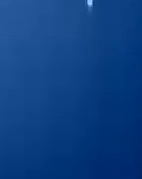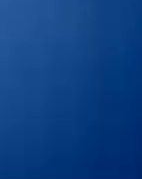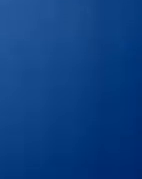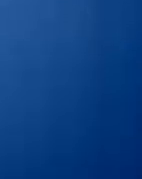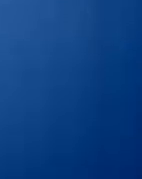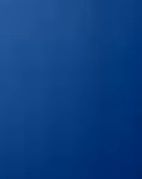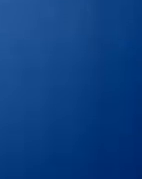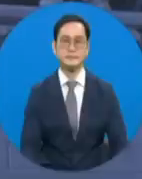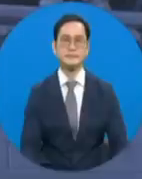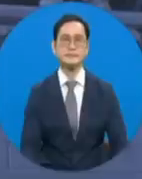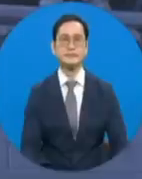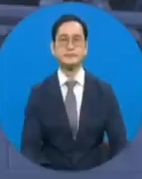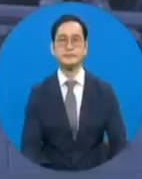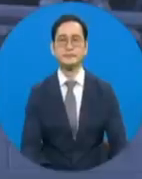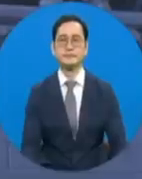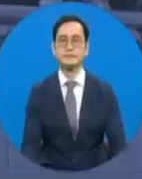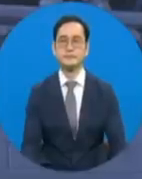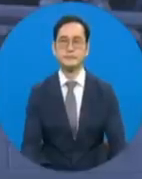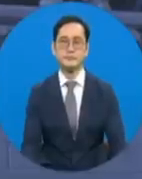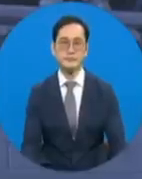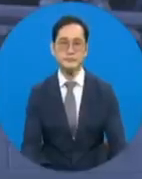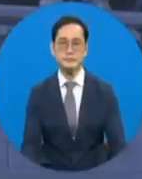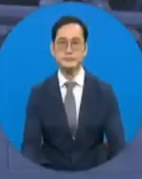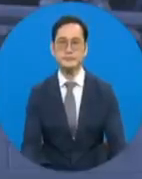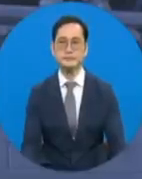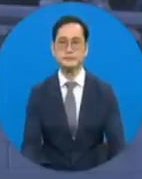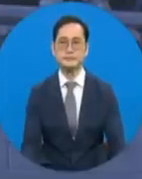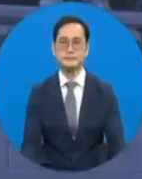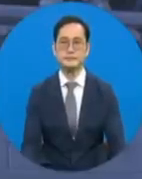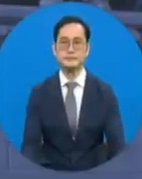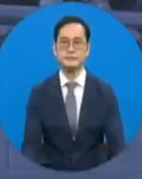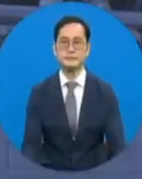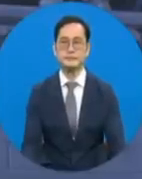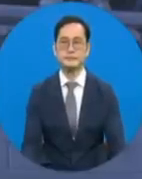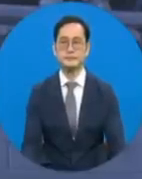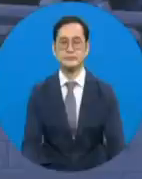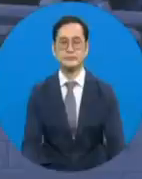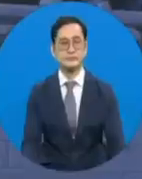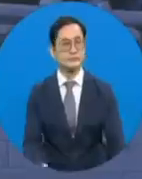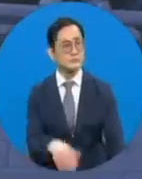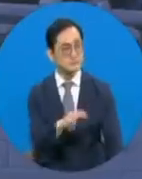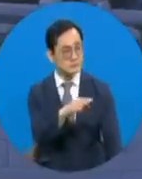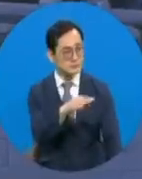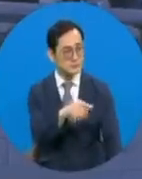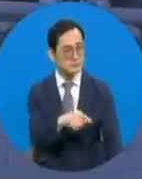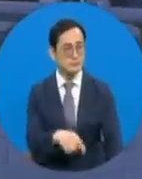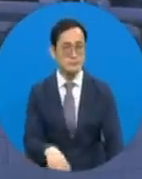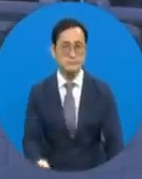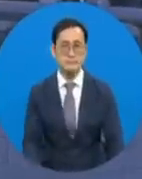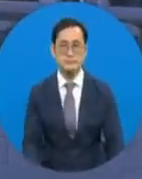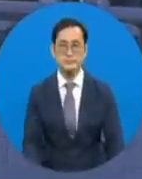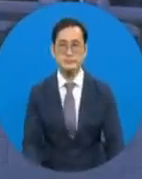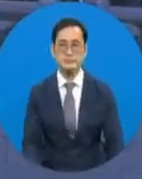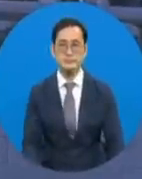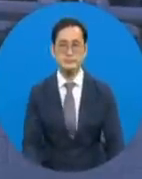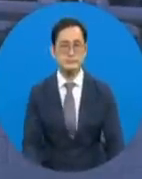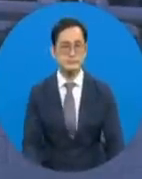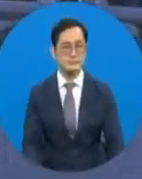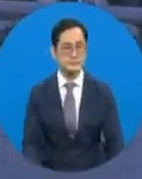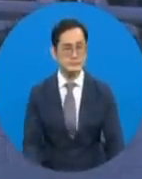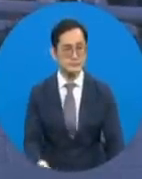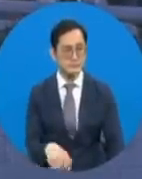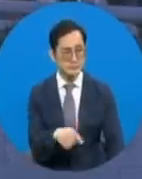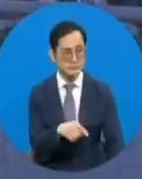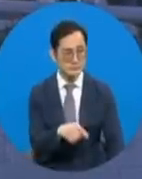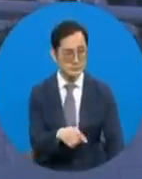것이죠. 심리적 분단까지 안민석 의원이 거론하고 나왔는데 전용기 의원님께 물어보겠습니다. 네. 이런 얘기가 진짜 들려옵니까?